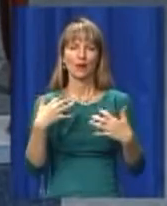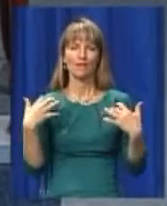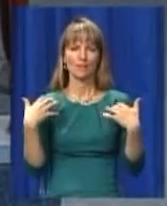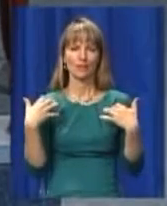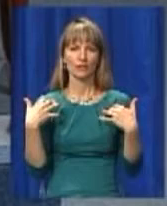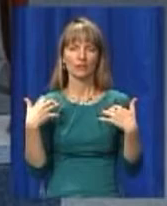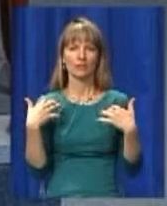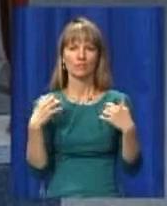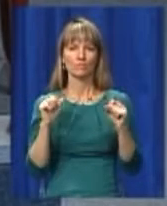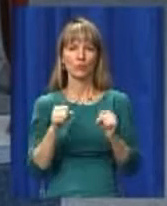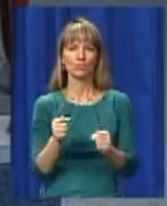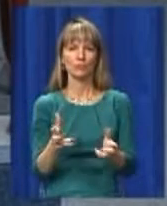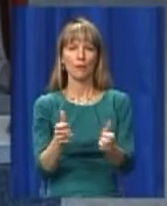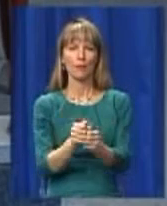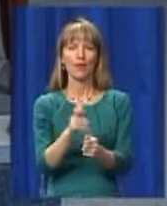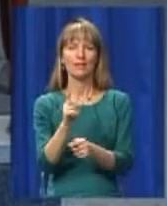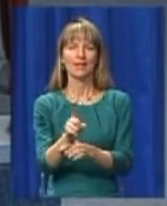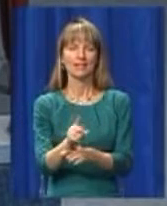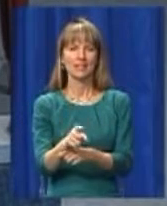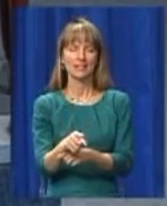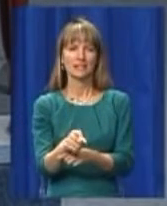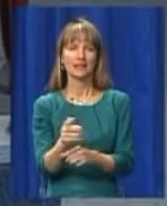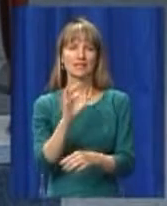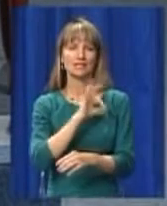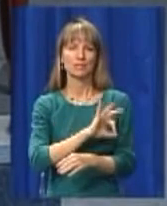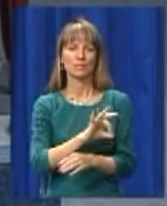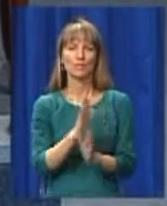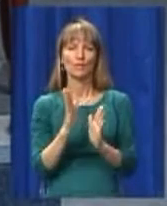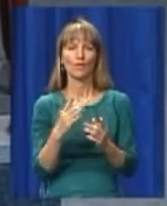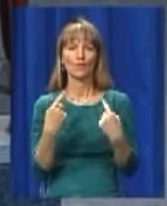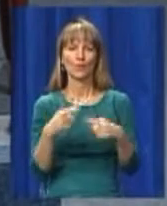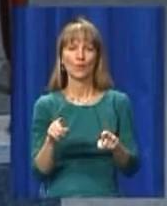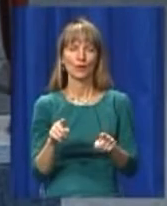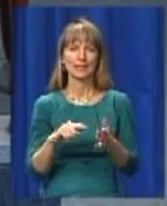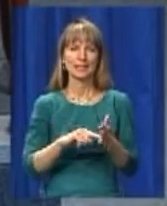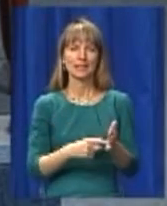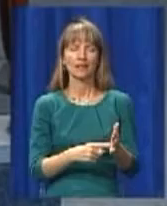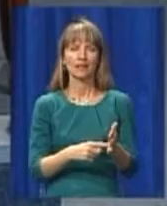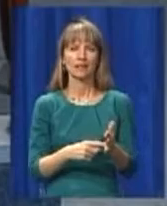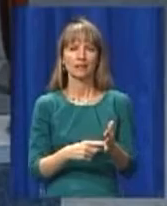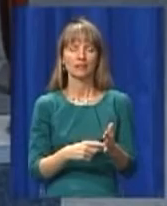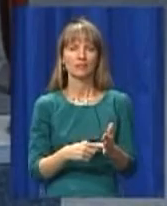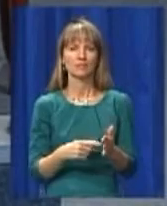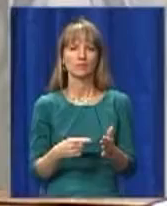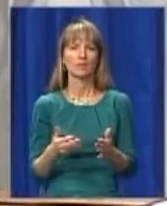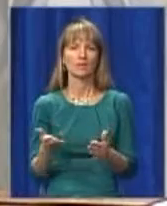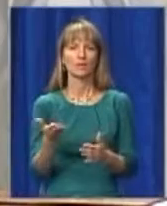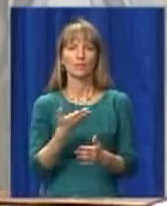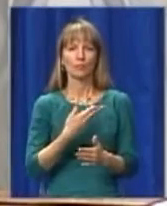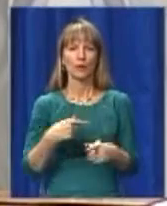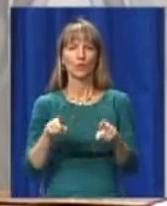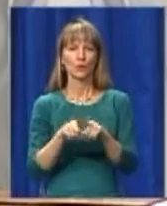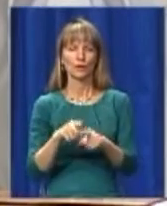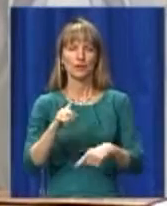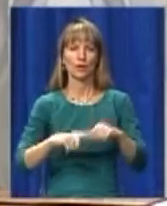взагалі ловити щось на хвіст. Взагалі використовувати хвіст у якихось своїх цілях. Кстати, мы с родителями тоже выезжаем на